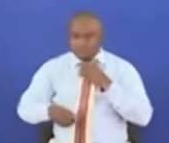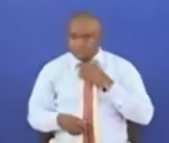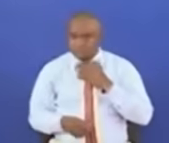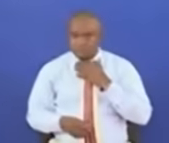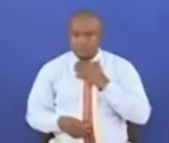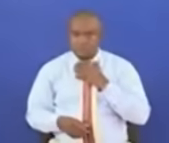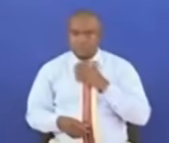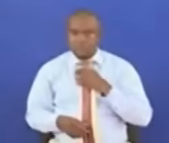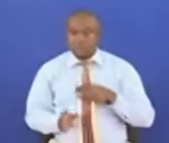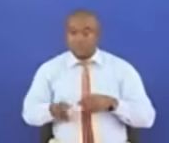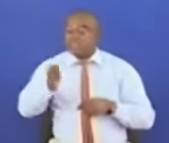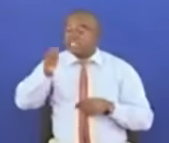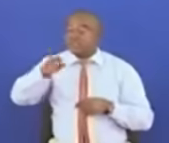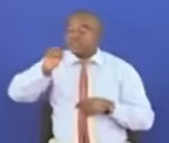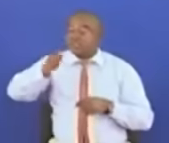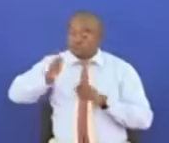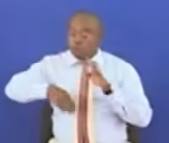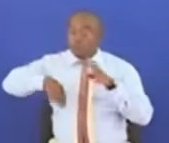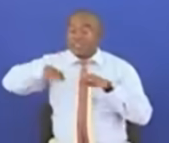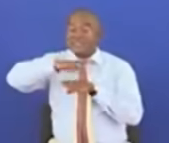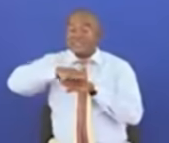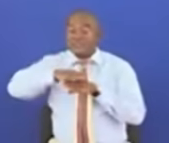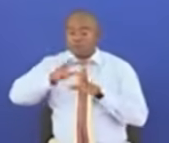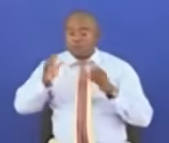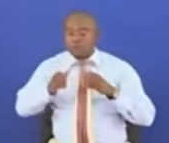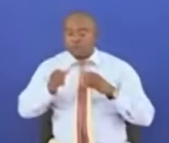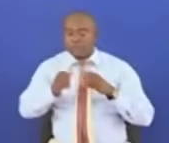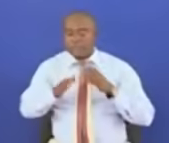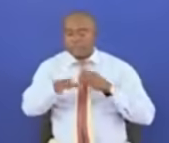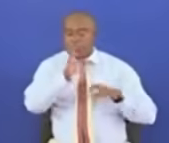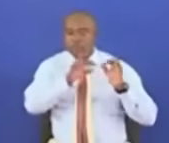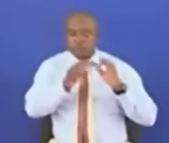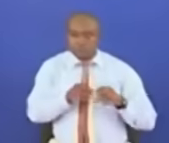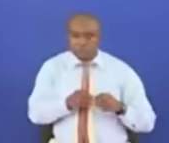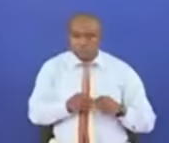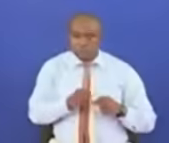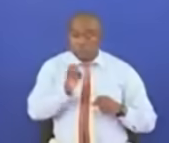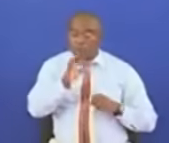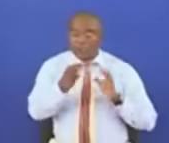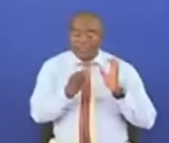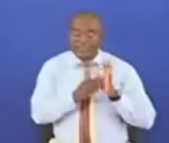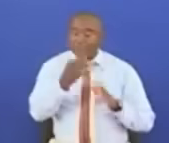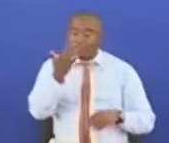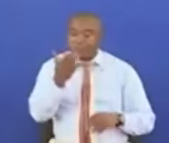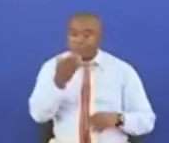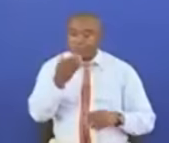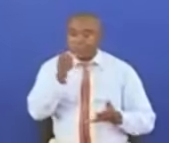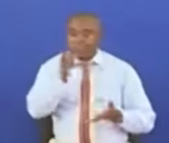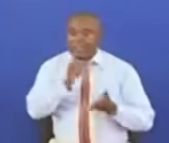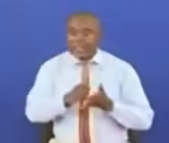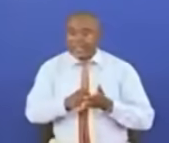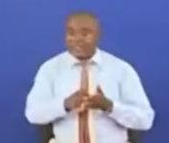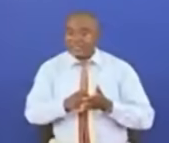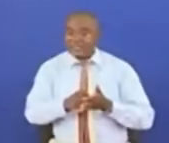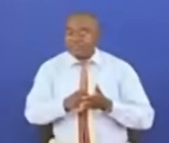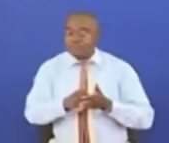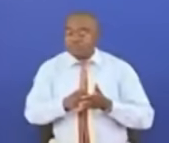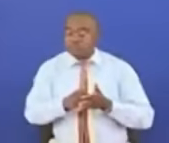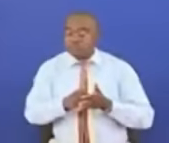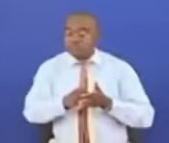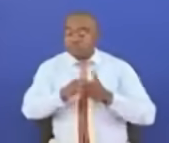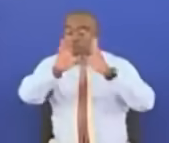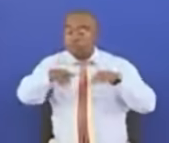Spika ndio alikuwa mwenyekiti wa tume ya uchaguzi. Mpaka mwaka 1985 katibu wa bunge ndio alikuwa mkurugenzi wa